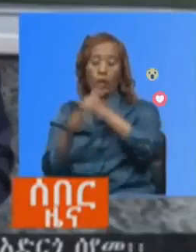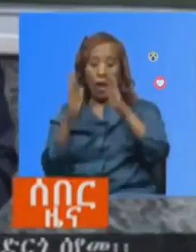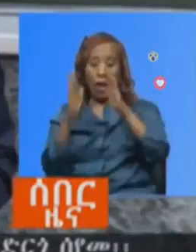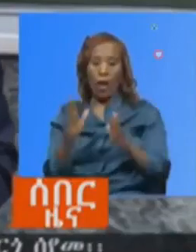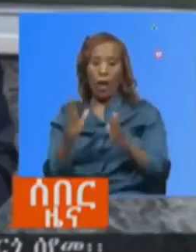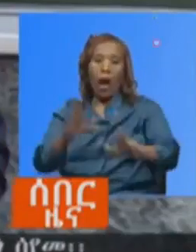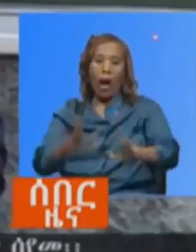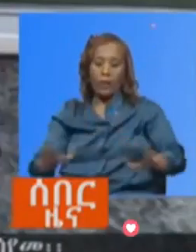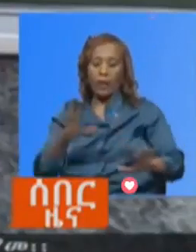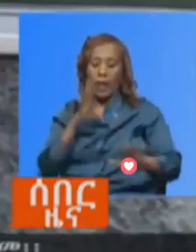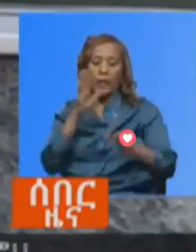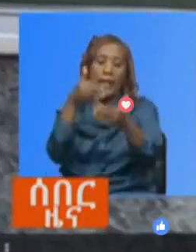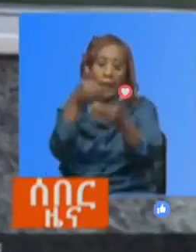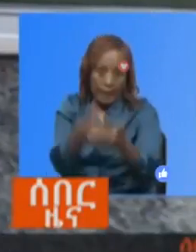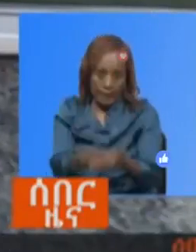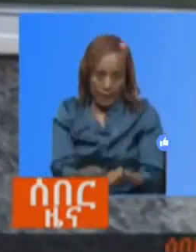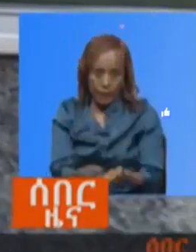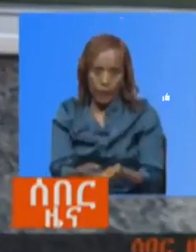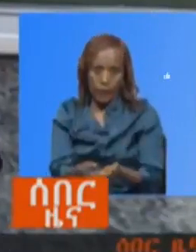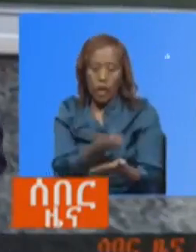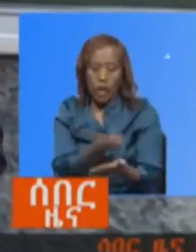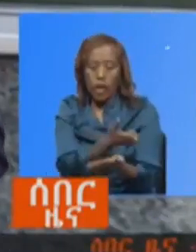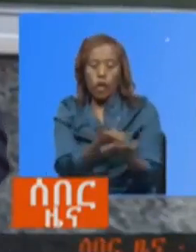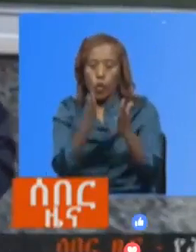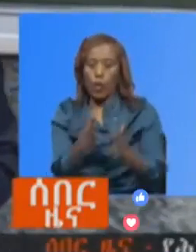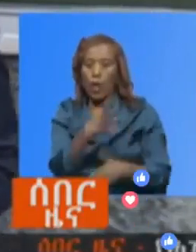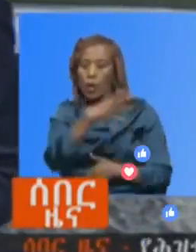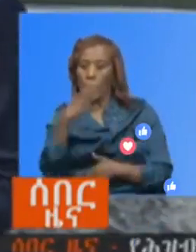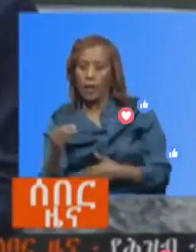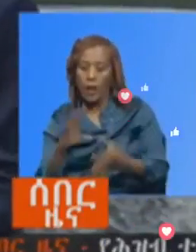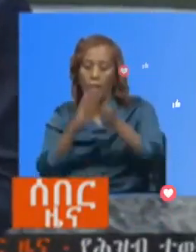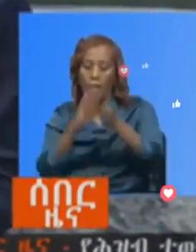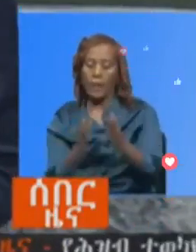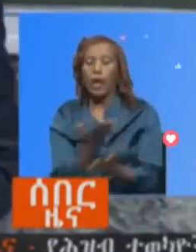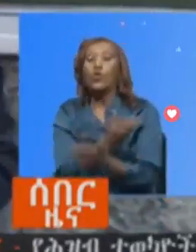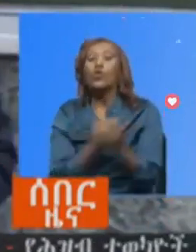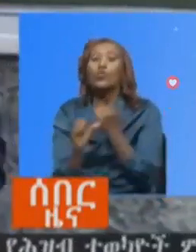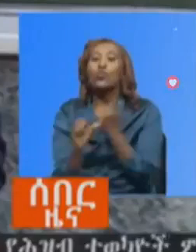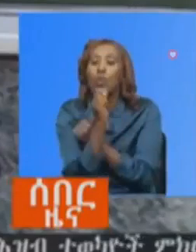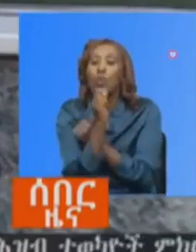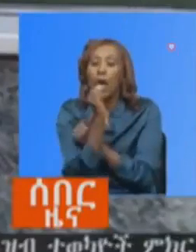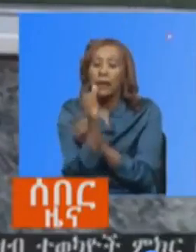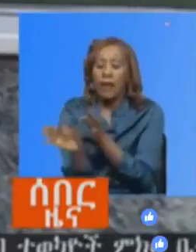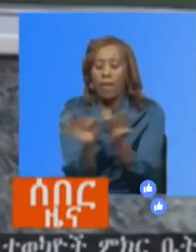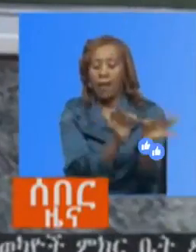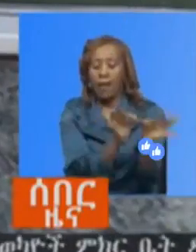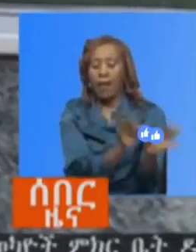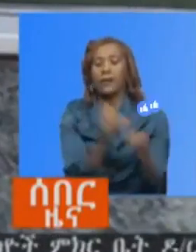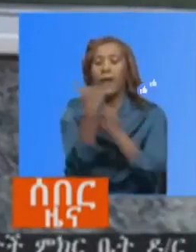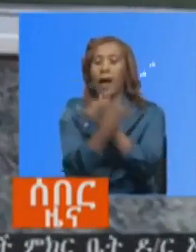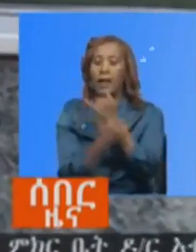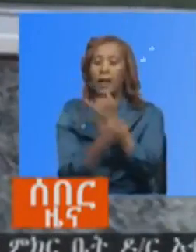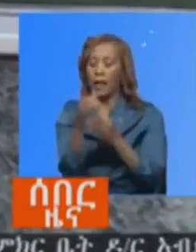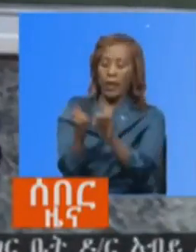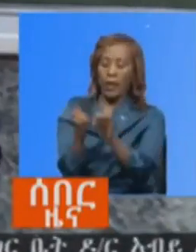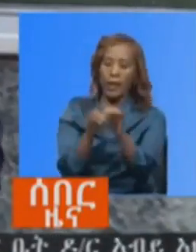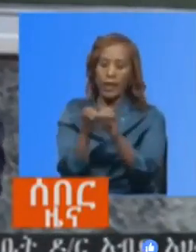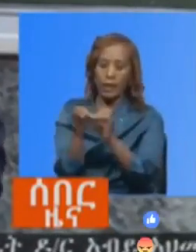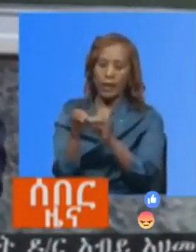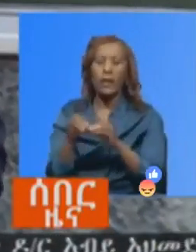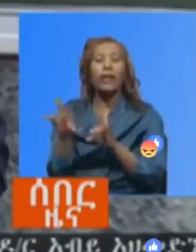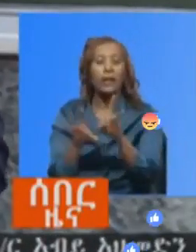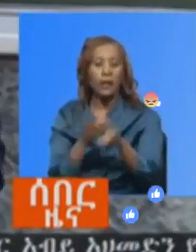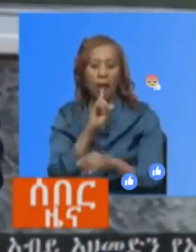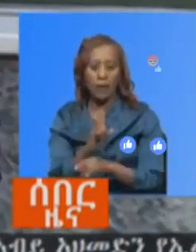አለመረጋጋት የደረሰብንን ኢኮኖሚያዊና ማኅበራዊ ጉዳት ለማካካስ አገራዊ ንቅናቄ